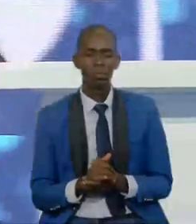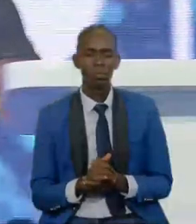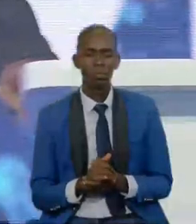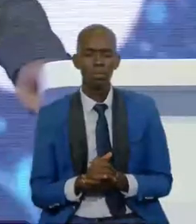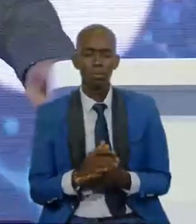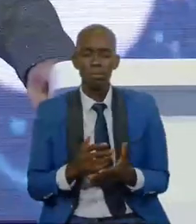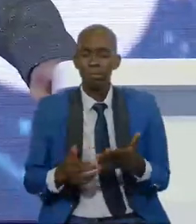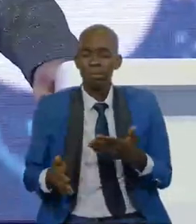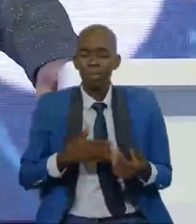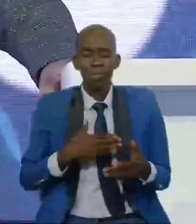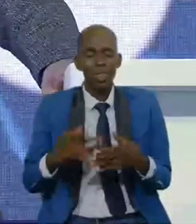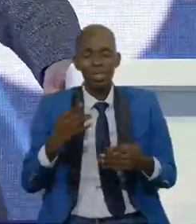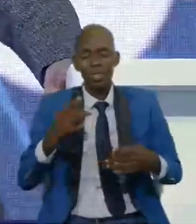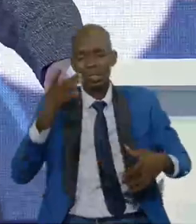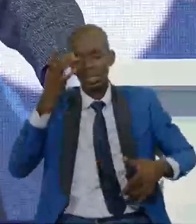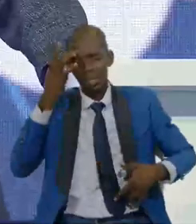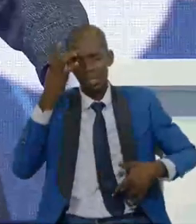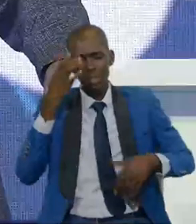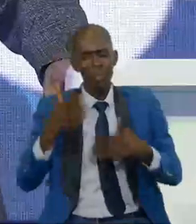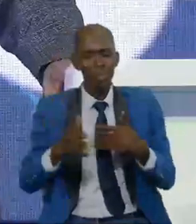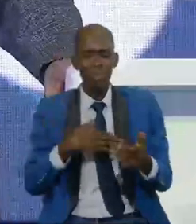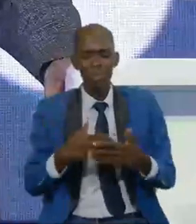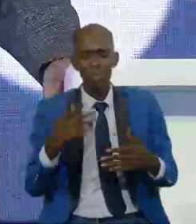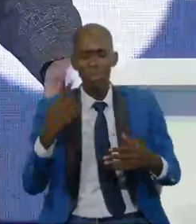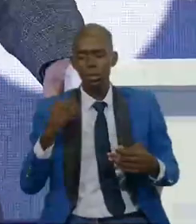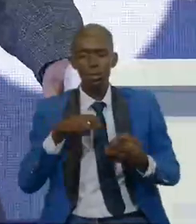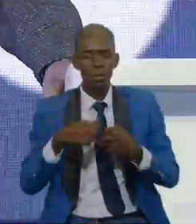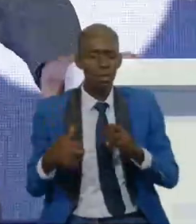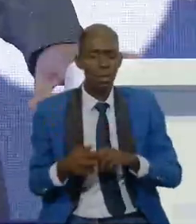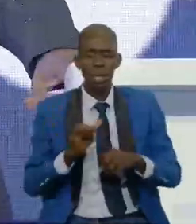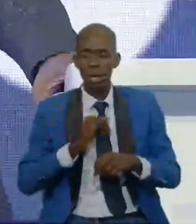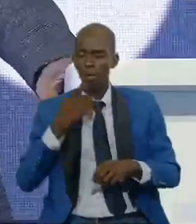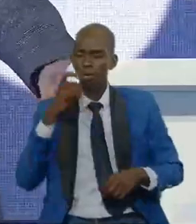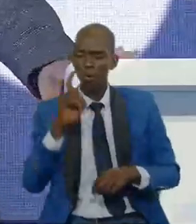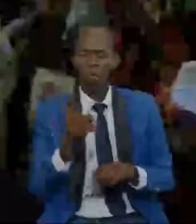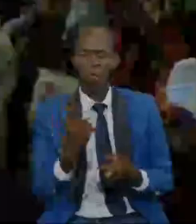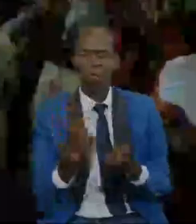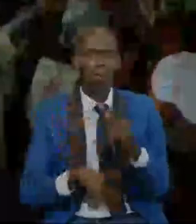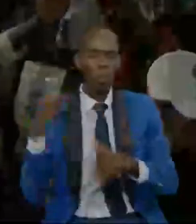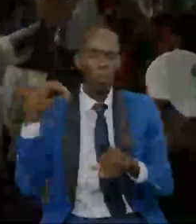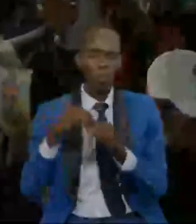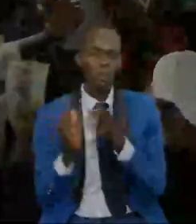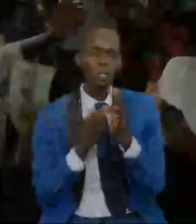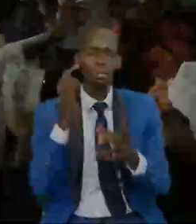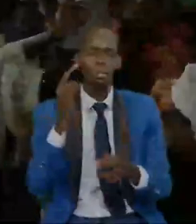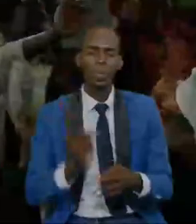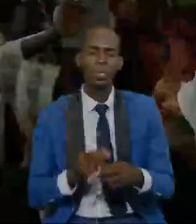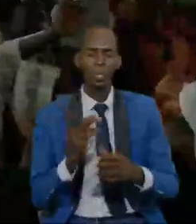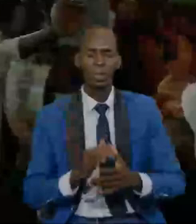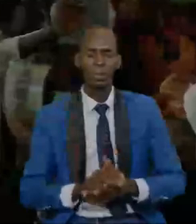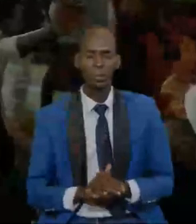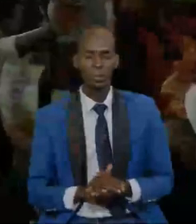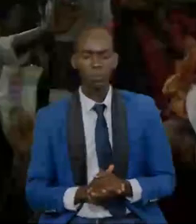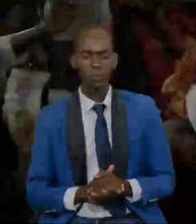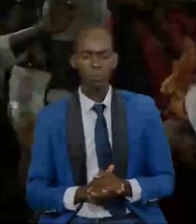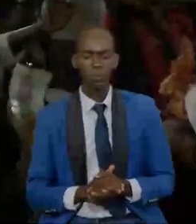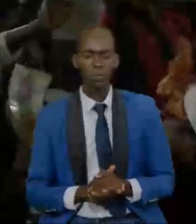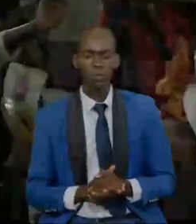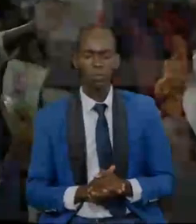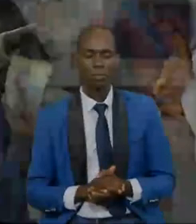Whatever the sickness, whatever disease, I command you, come out in Jesus. Quelle que soit la maladie ou l'infirmité, je te commande